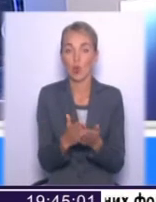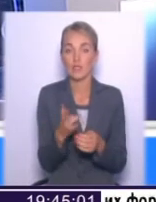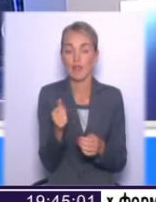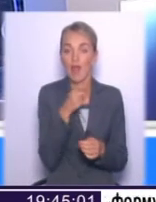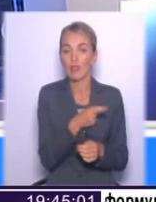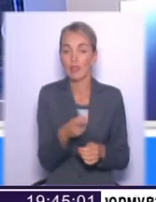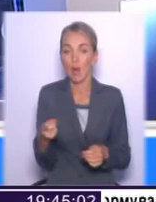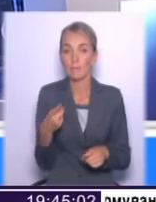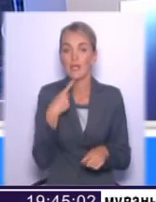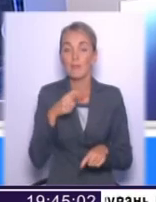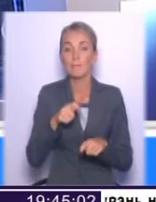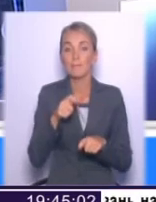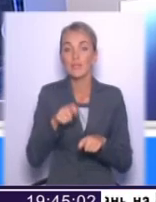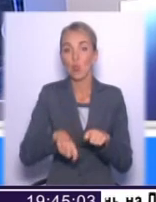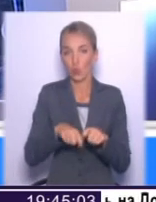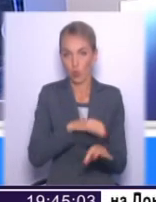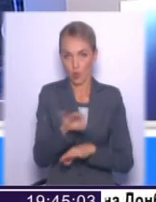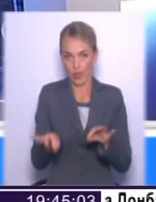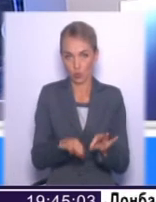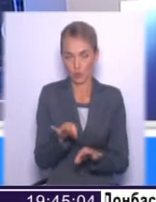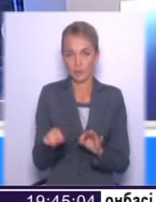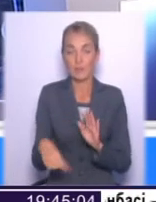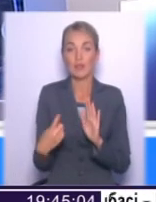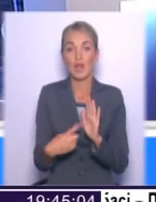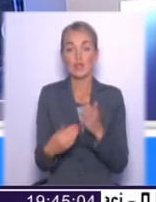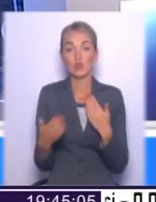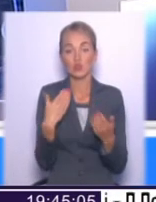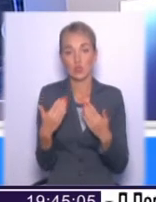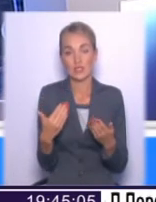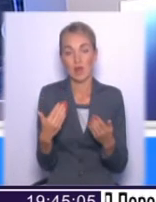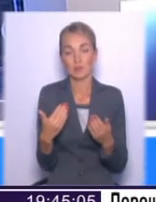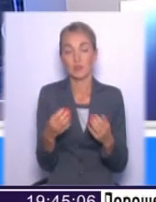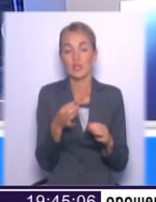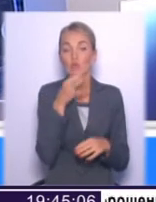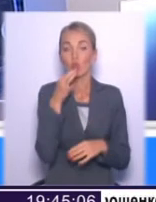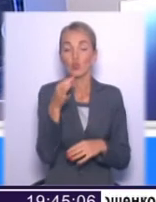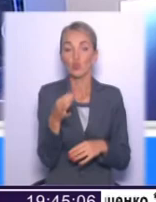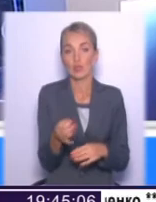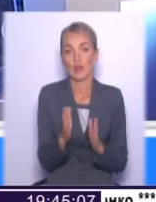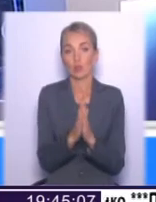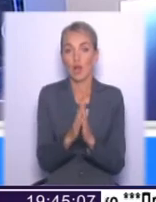проєкту. Питання стосується того, що сформулюйте, будь ласка, головну мету